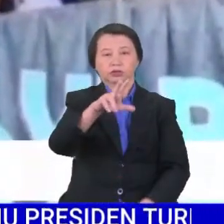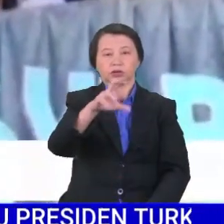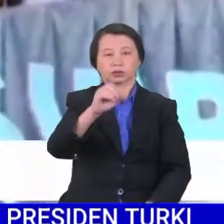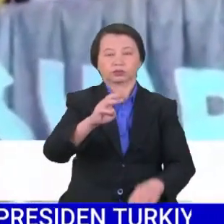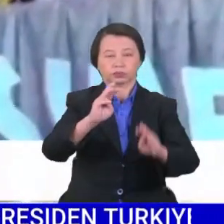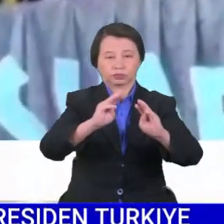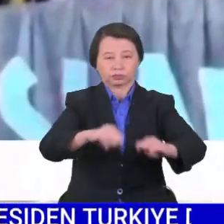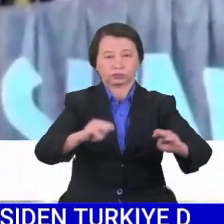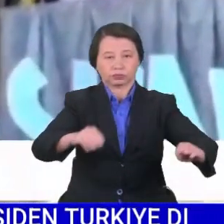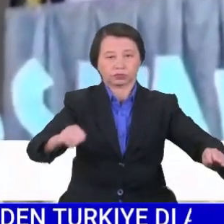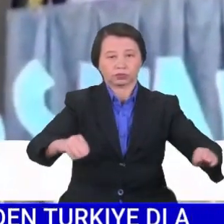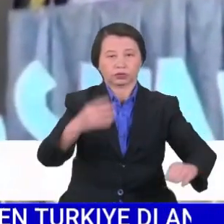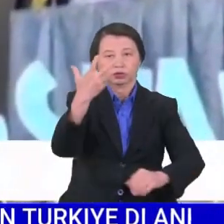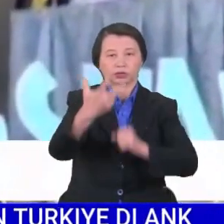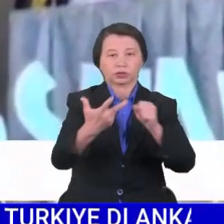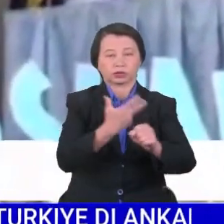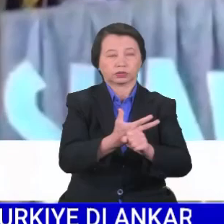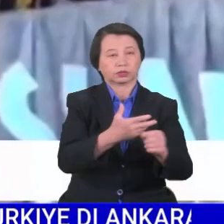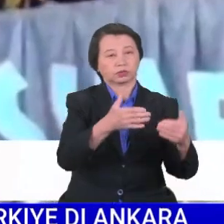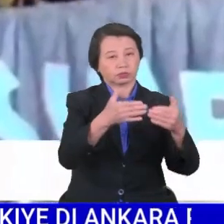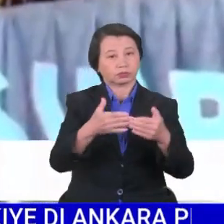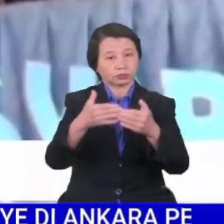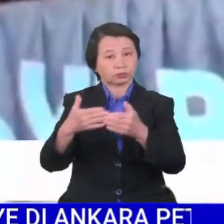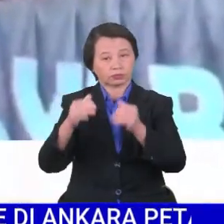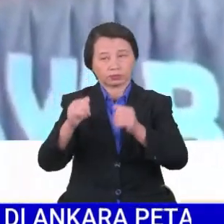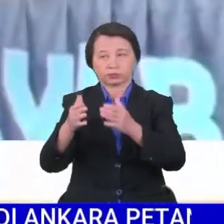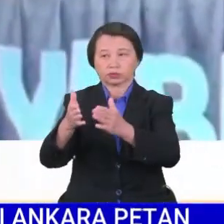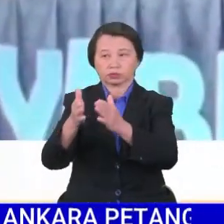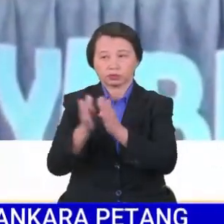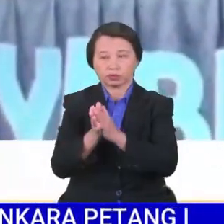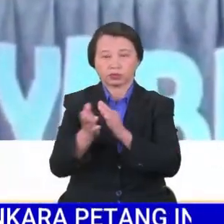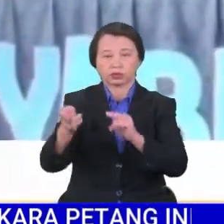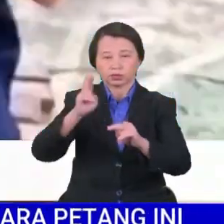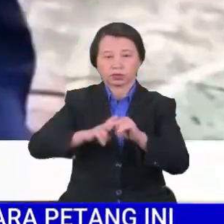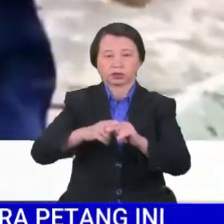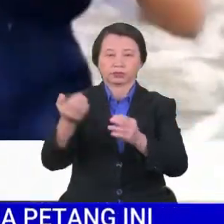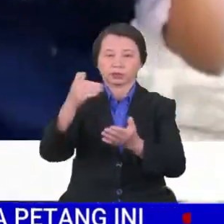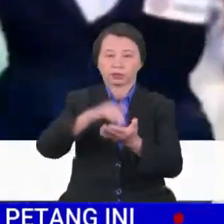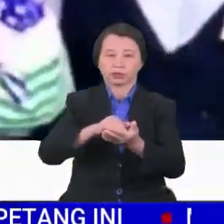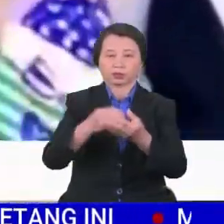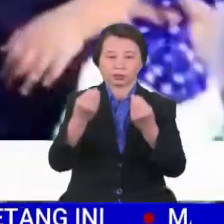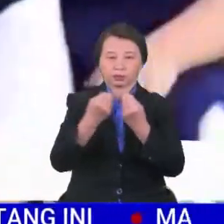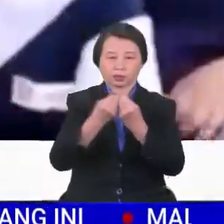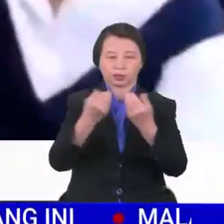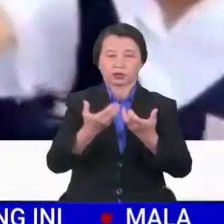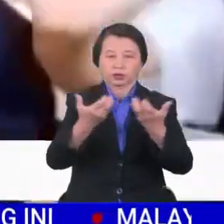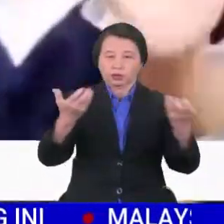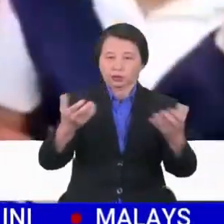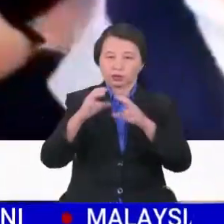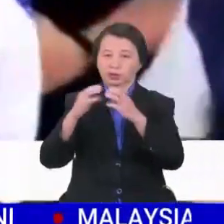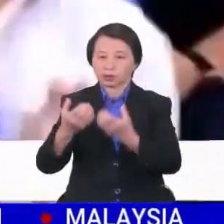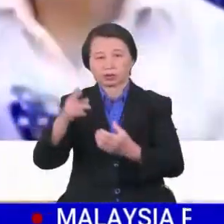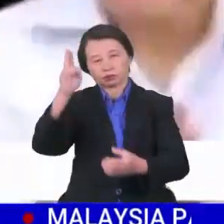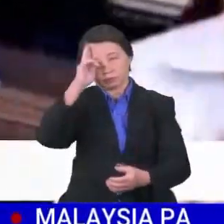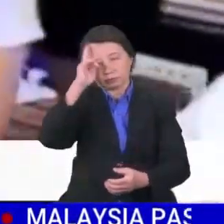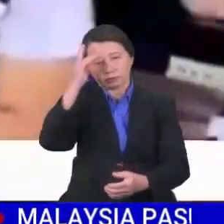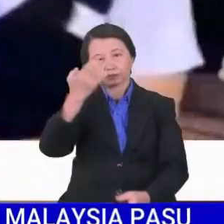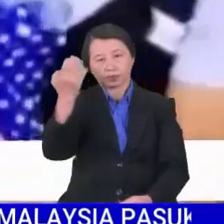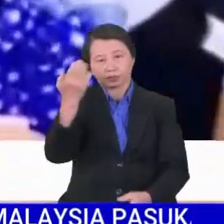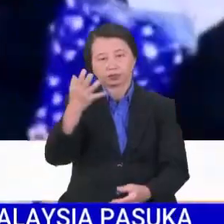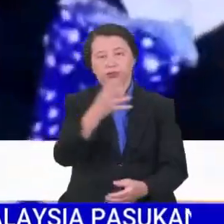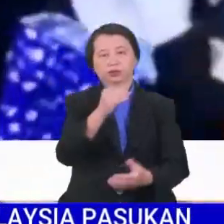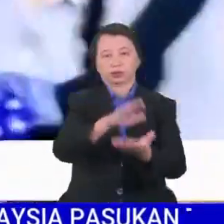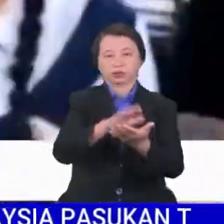orang murid selama 3 tahun berturut-turut boleh memohon untuk menambah semula bilangan kelas seperti sudah kalam mereka lebih